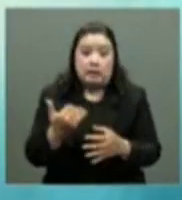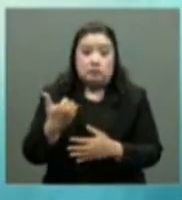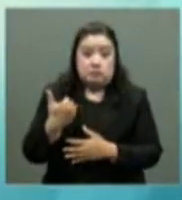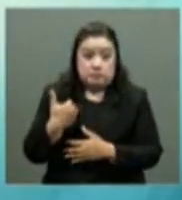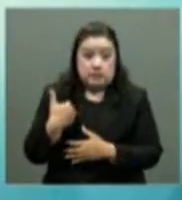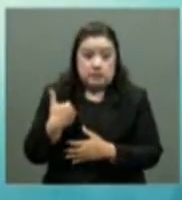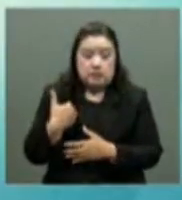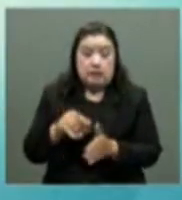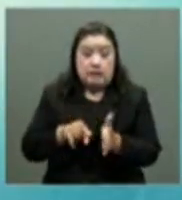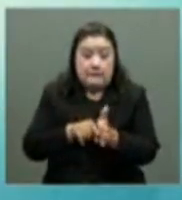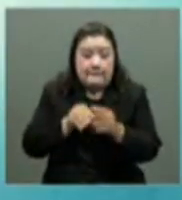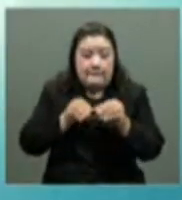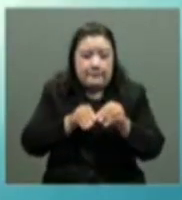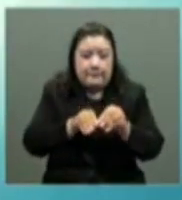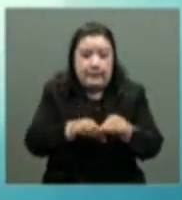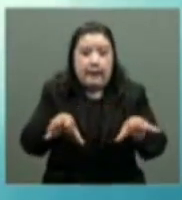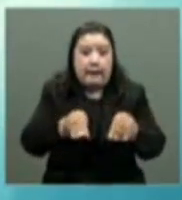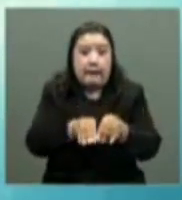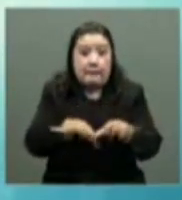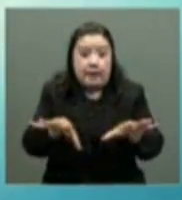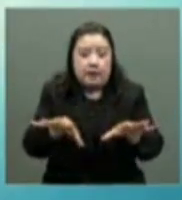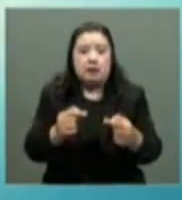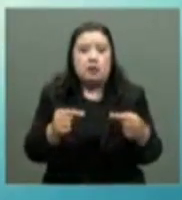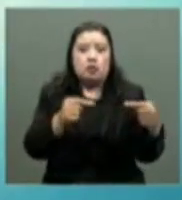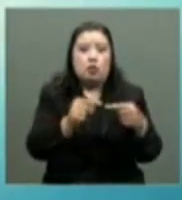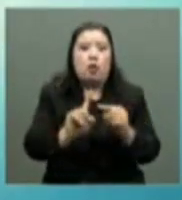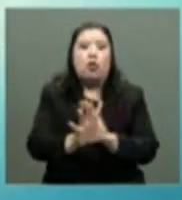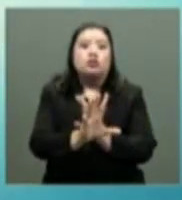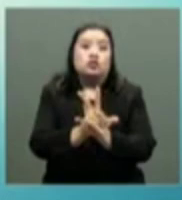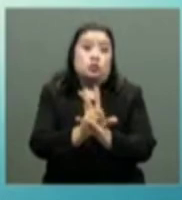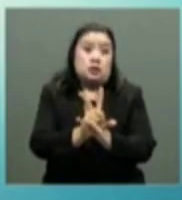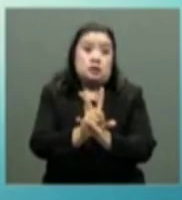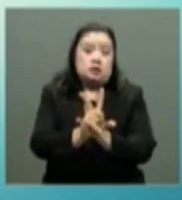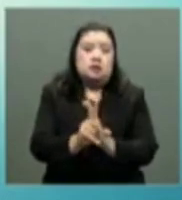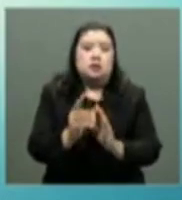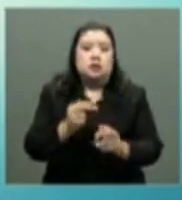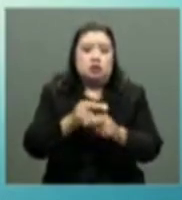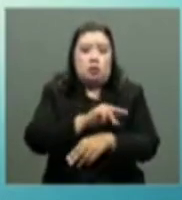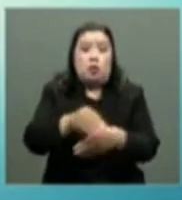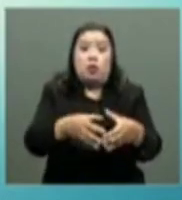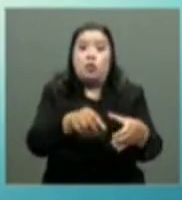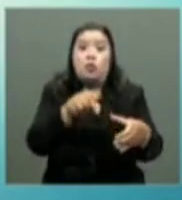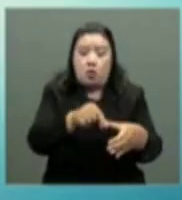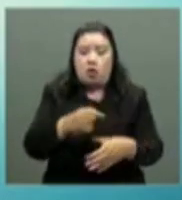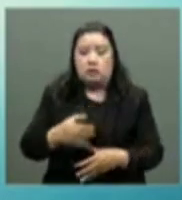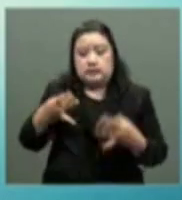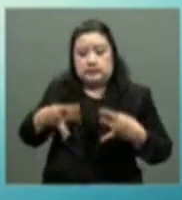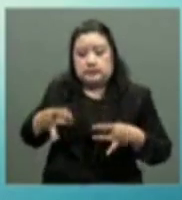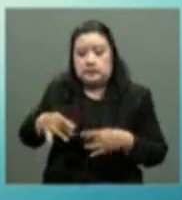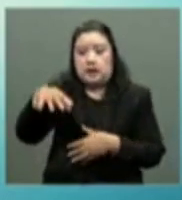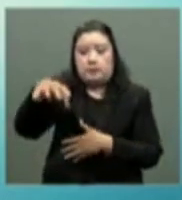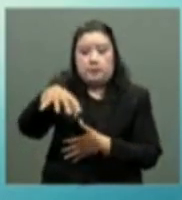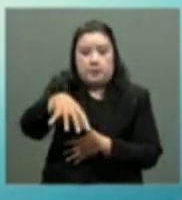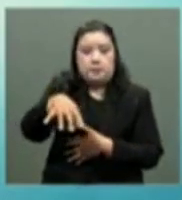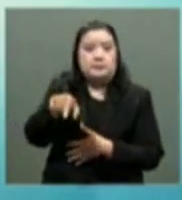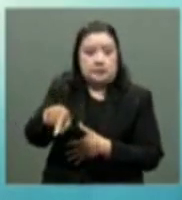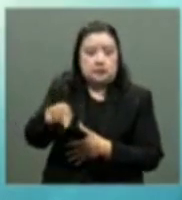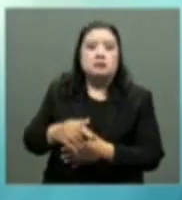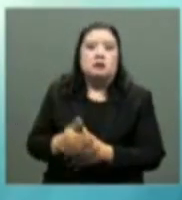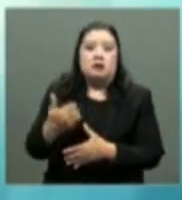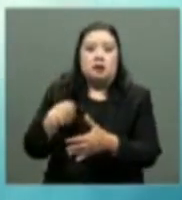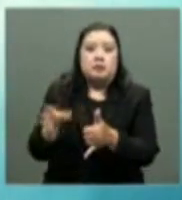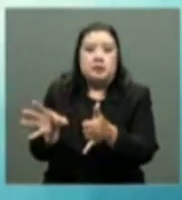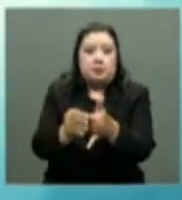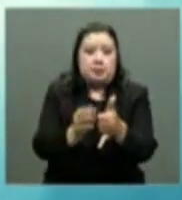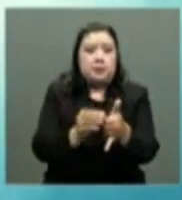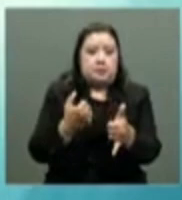และแพร่โรคต่อในจังหวัดเฉพาะกลุ่มและก็สถานที่เสี่ยงนะฮะเราก็จะเห็นเรื่องของตรง